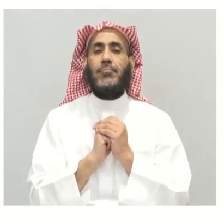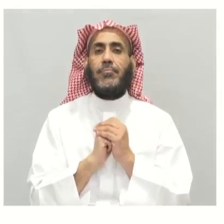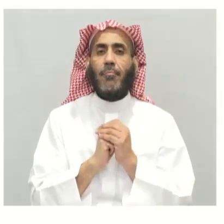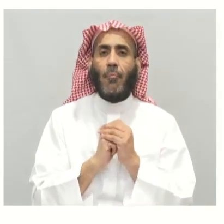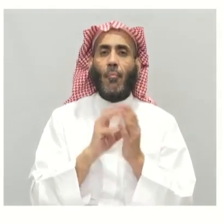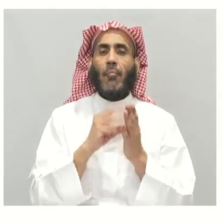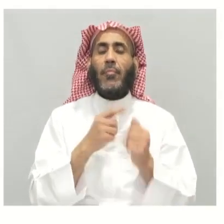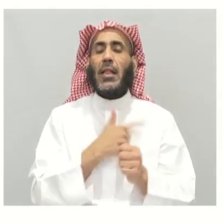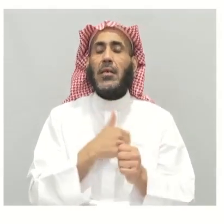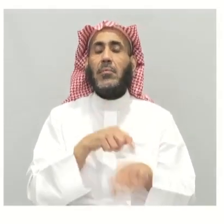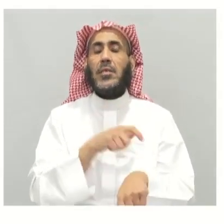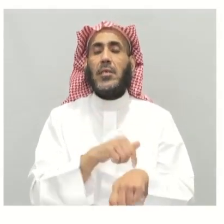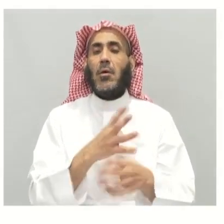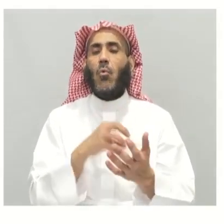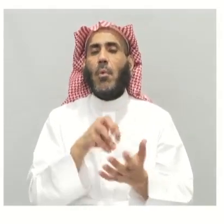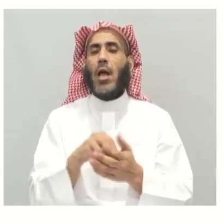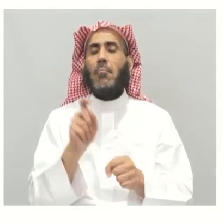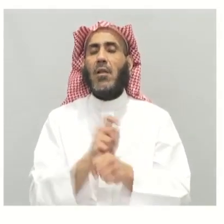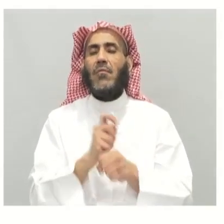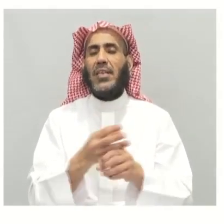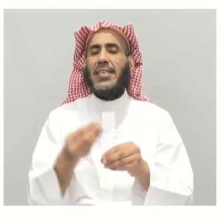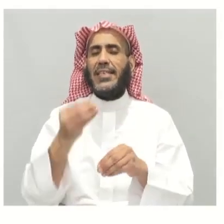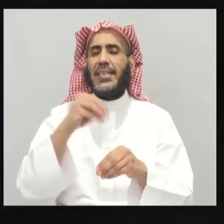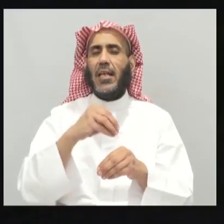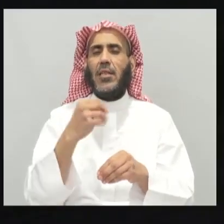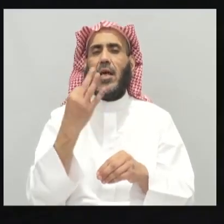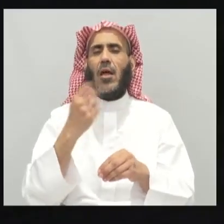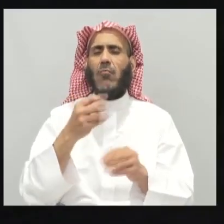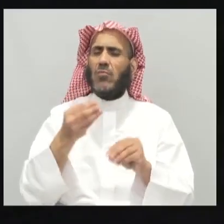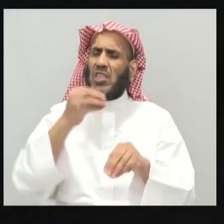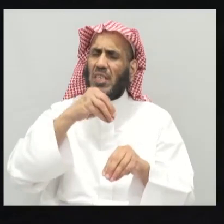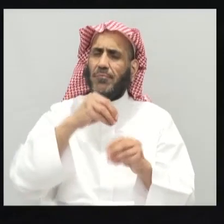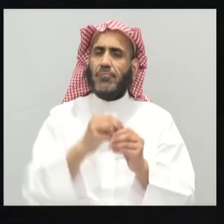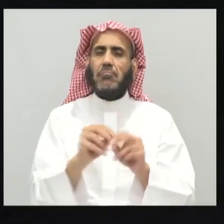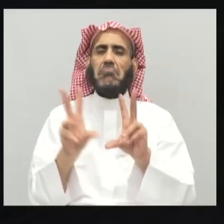صياغة اسمي الزمان والمكان من الفعل الزائد عن 3 أحرف،